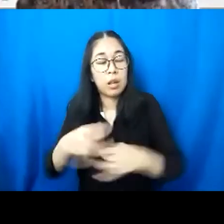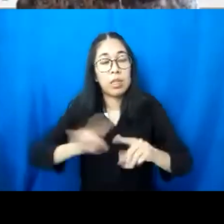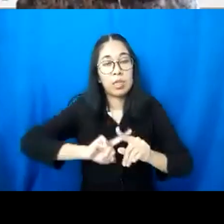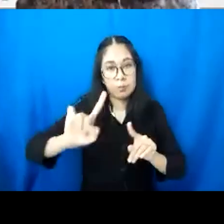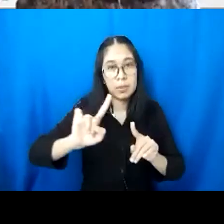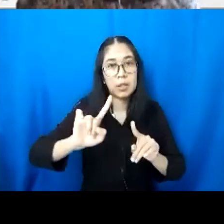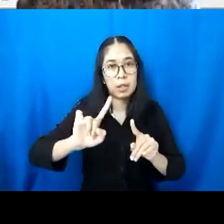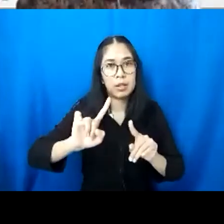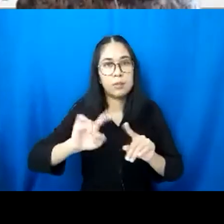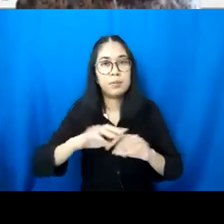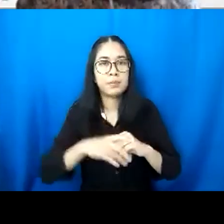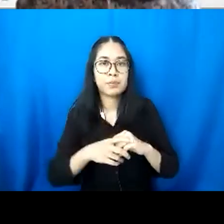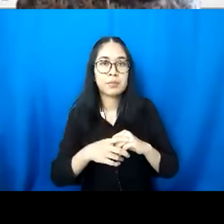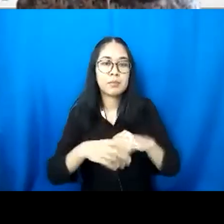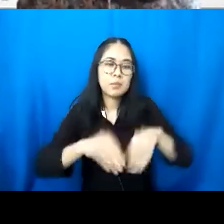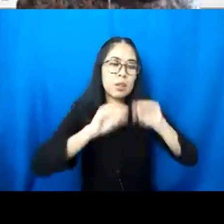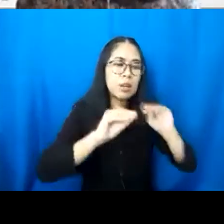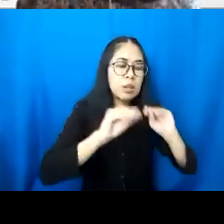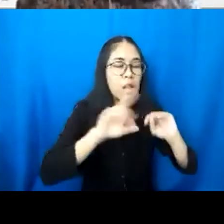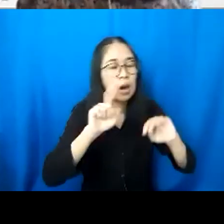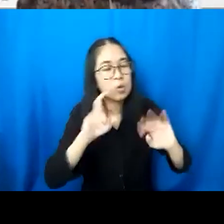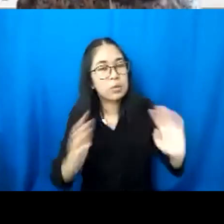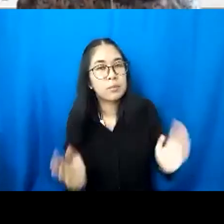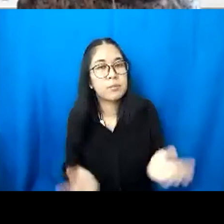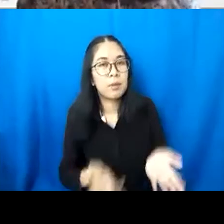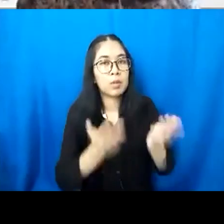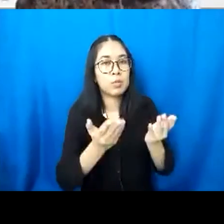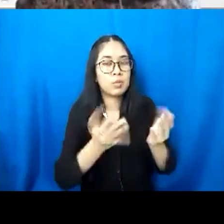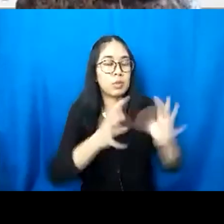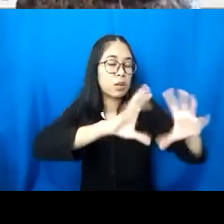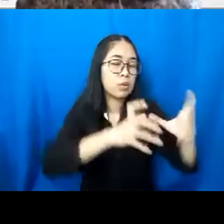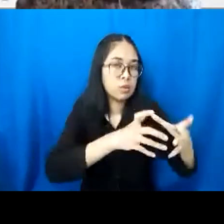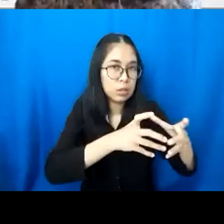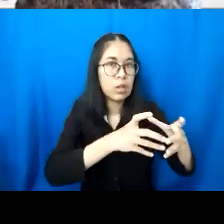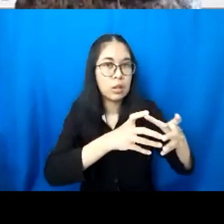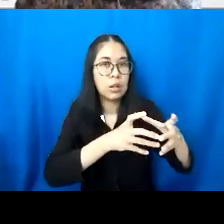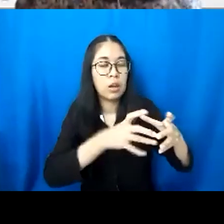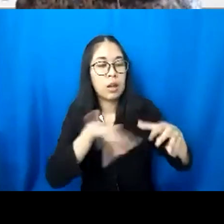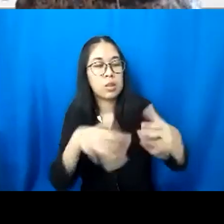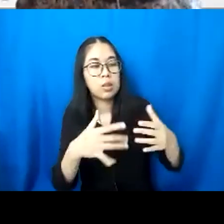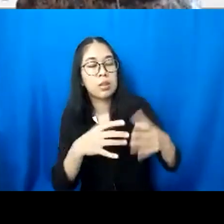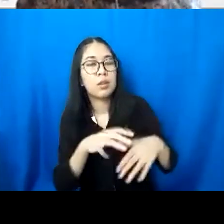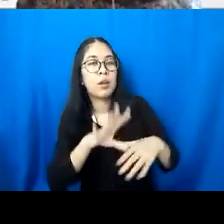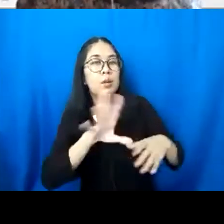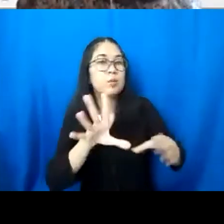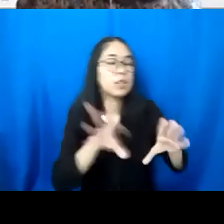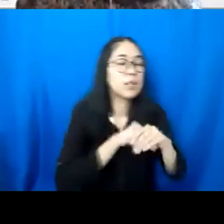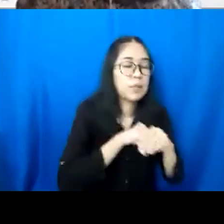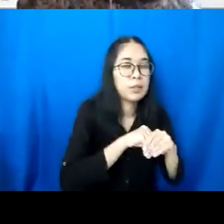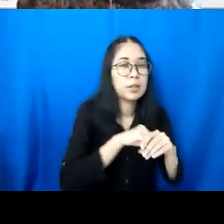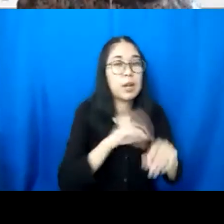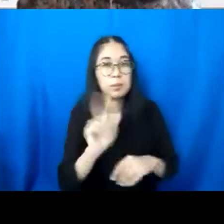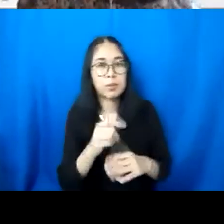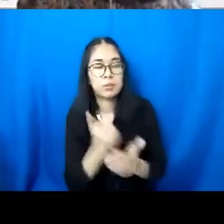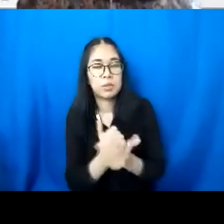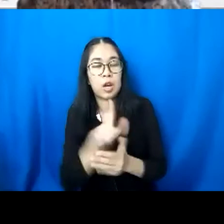yang akademia masih perlu dibangun keanggotaan dan kepesertaannya. Karena misalnya kebetulan yang di